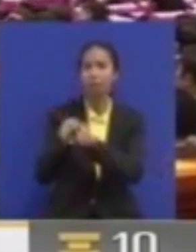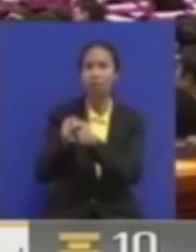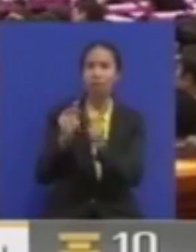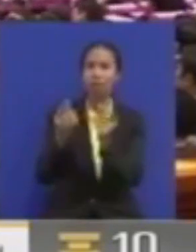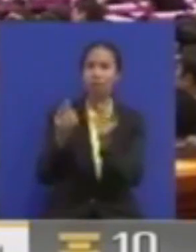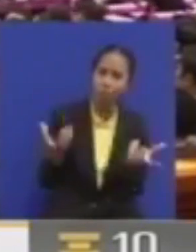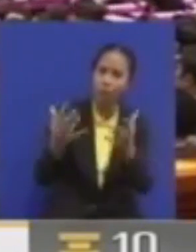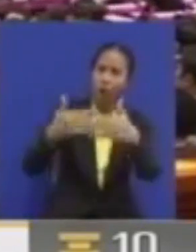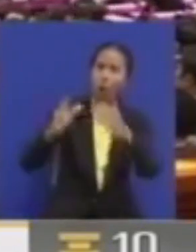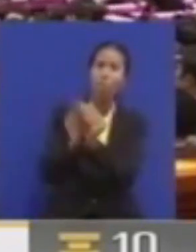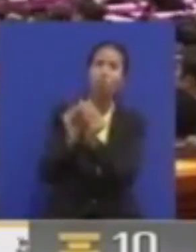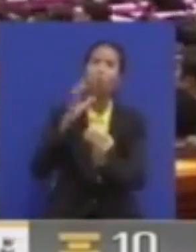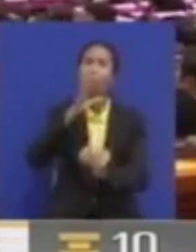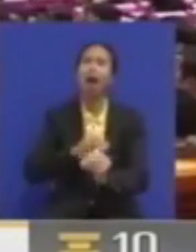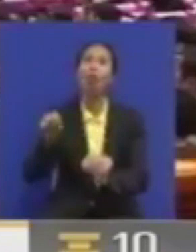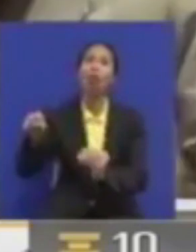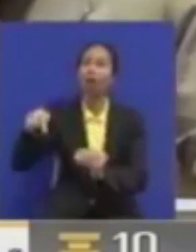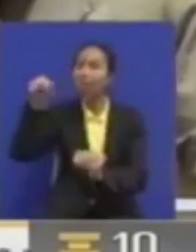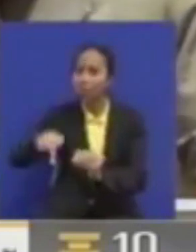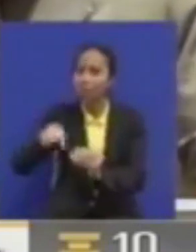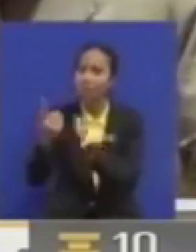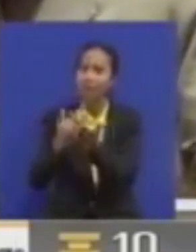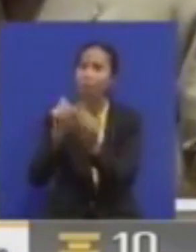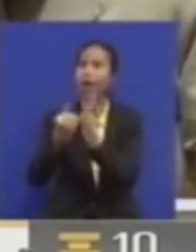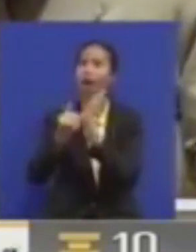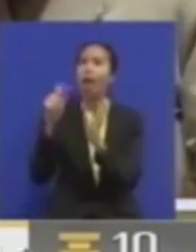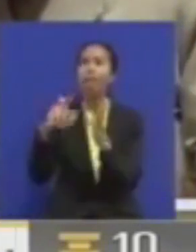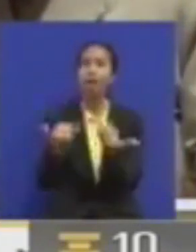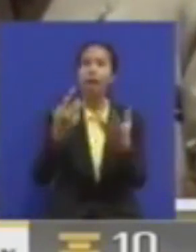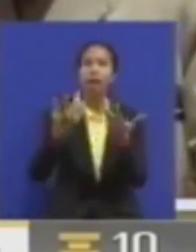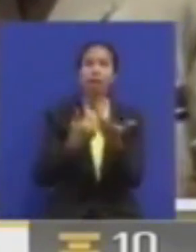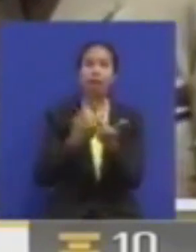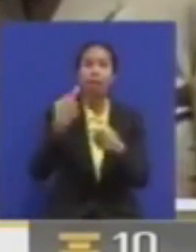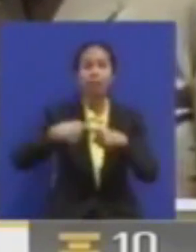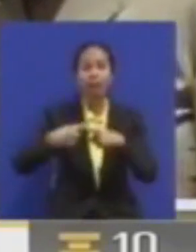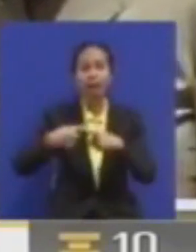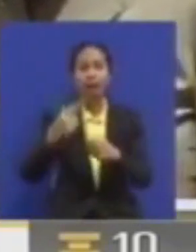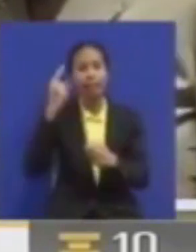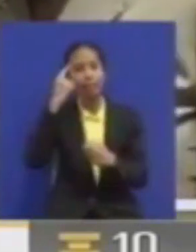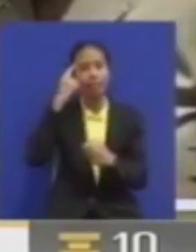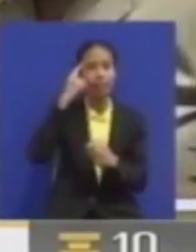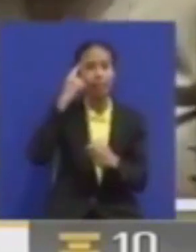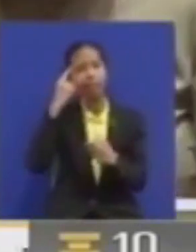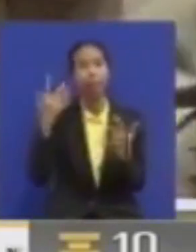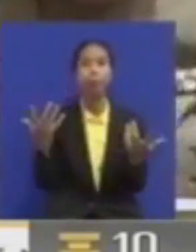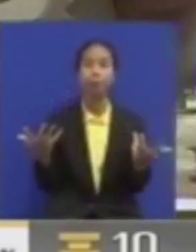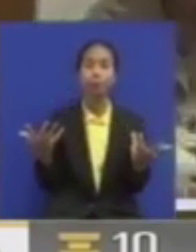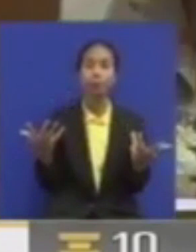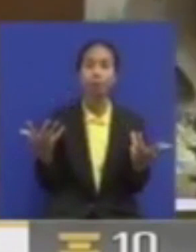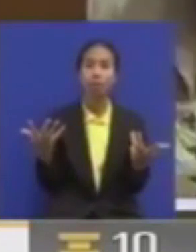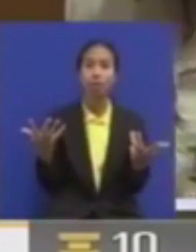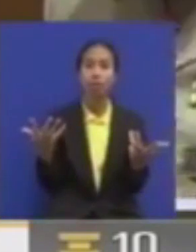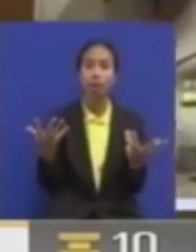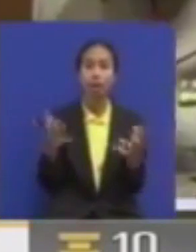ร่าวๆว่าเกิดอะไรขึ้นมาจนถึงณจุดนี้แต่ว่าอยากให้พี่โสลองดูหลังม่านสักนิดนึงว่ามันมาถึงจุด